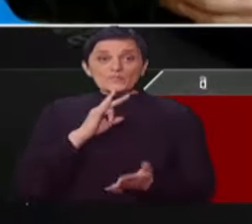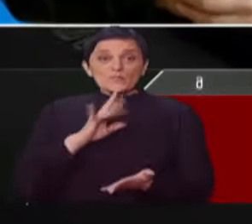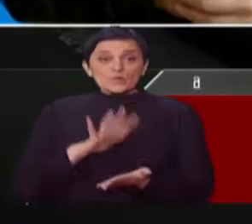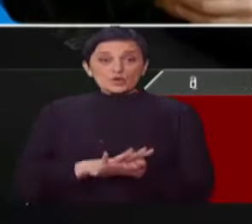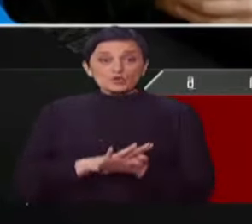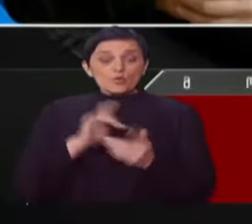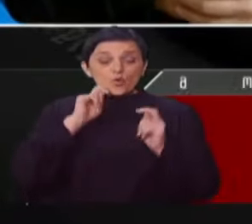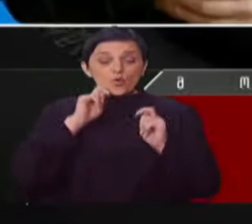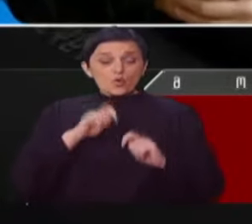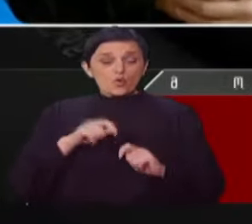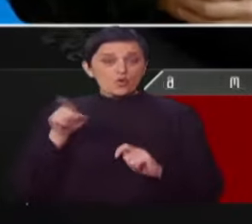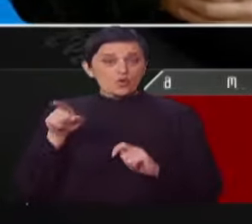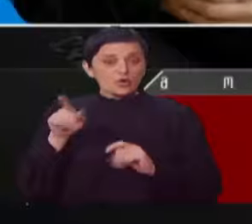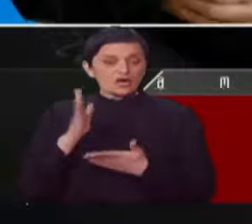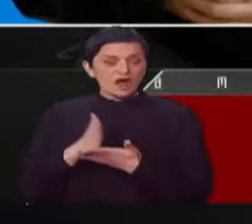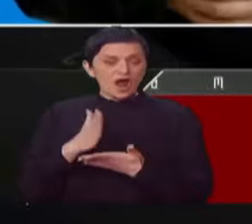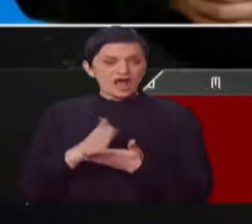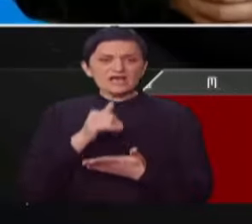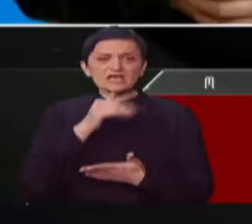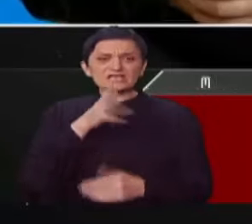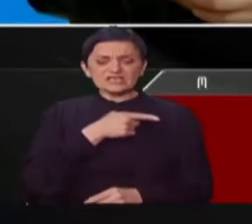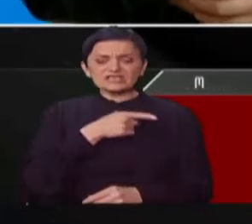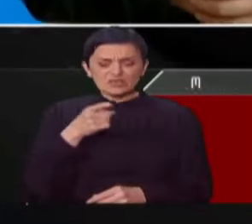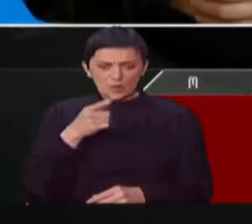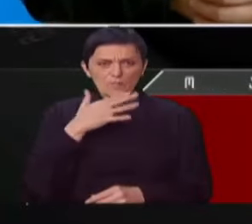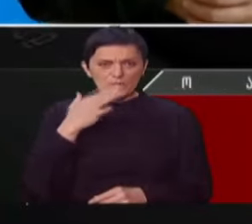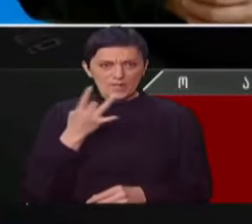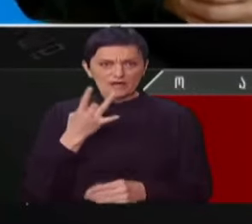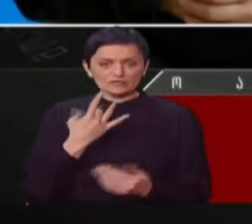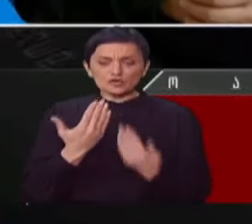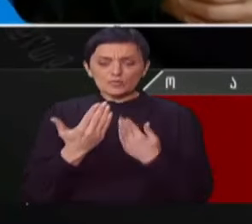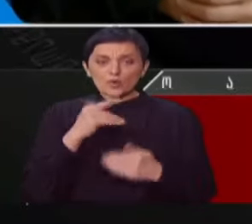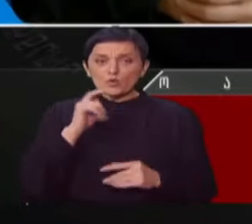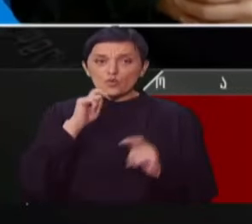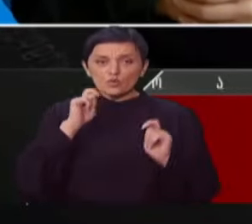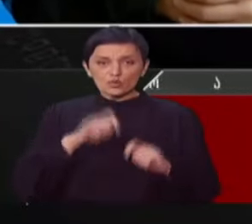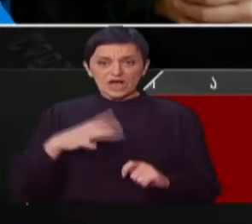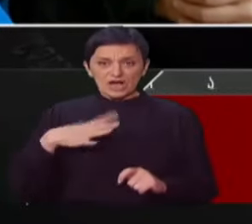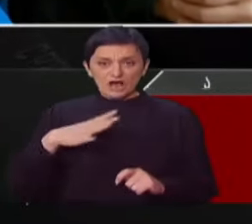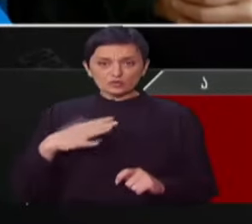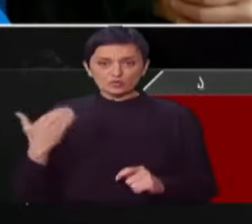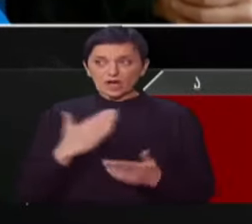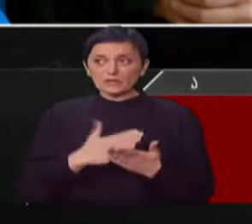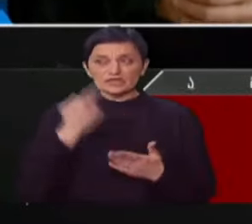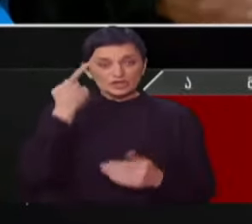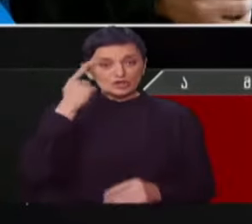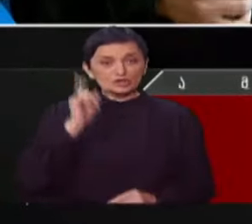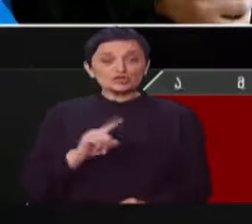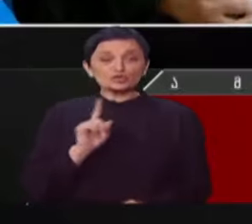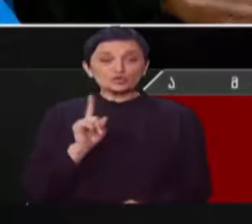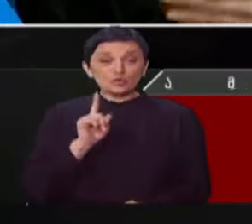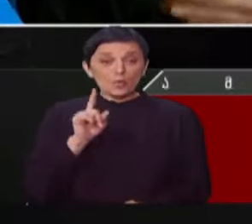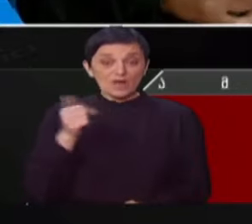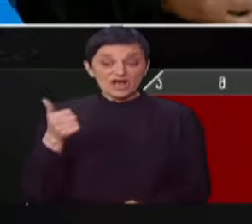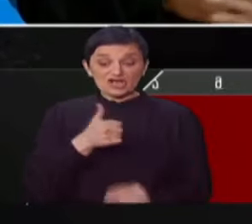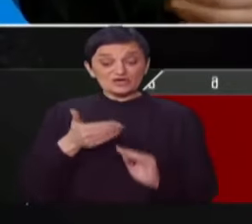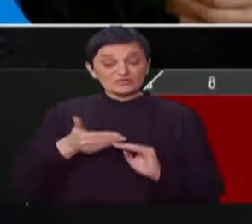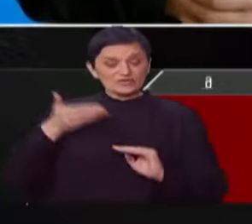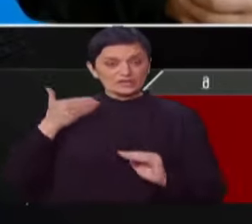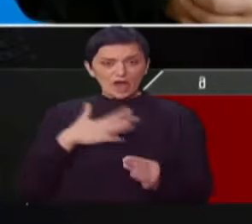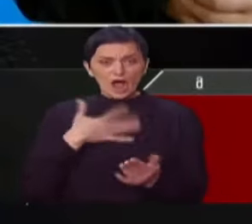სამყოფელს უკრაინას კი წლების განმავლობაში, ისედაც არაერთხელ აქვს მიმართული უკრაინისთვის ქართულ მხარეს. და იცით, რომ გასული კვირის